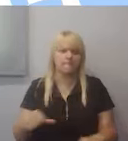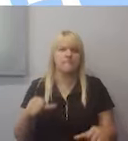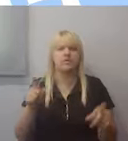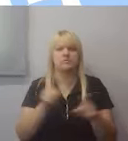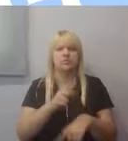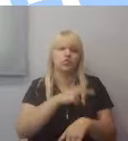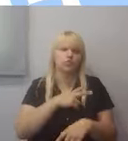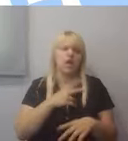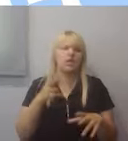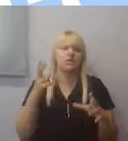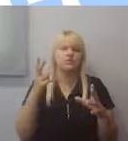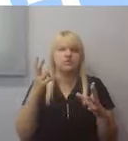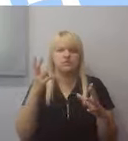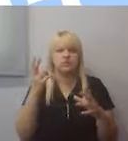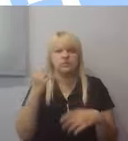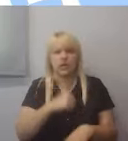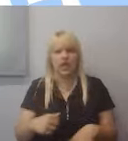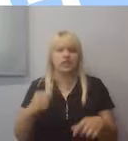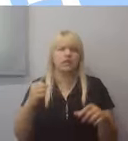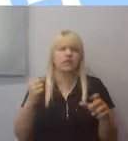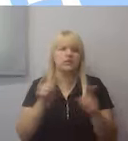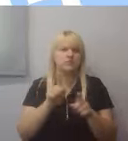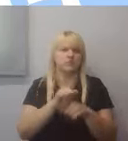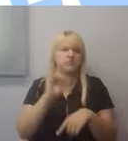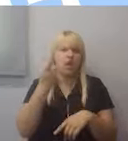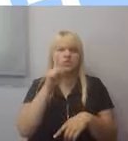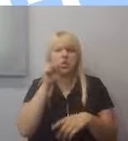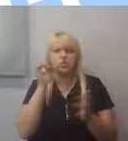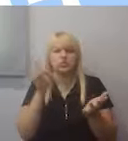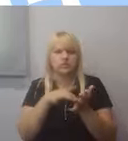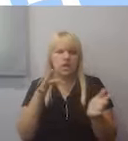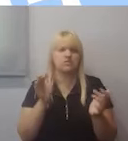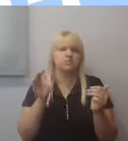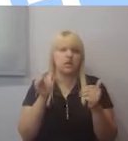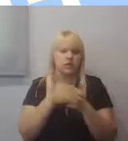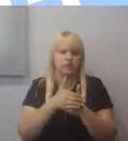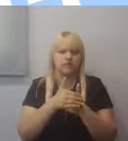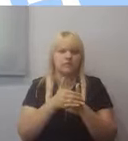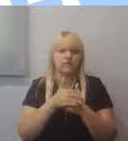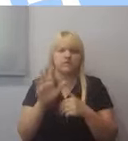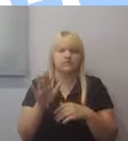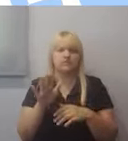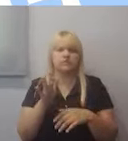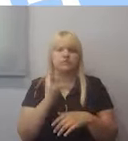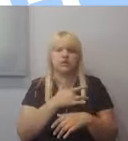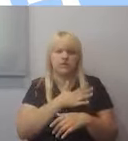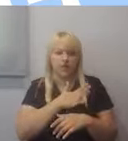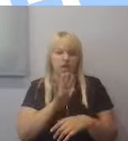pakārtoti mums ir bērnu jauniešu centri patvertne patversmes tieši